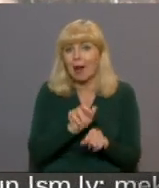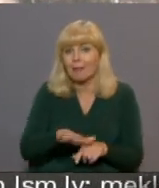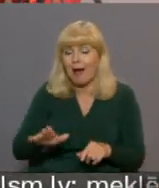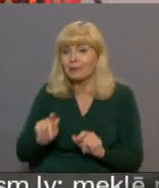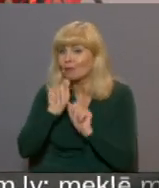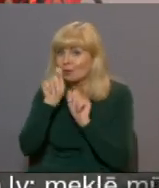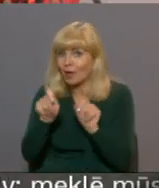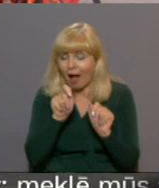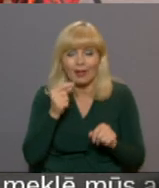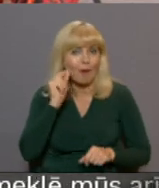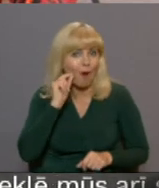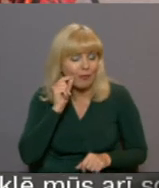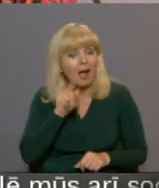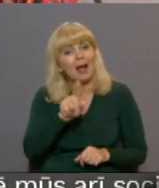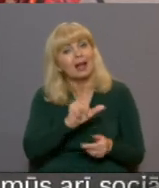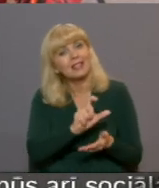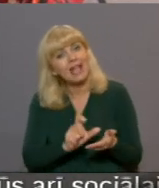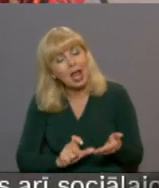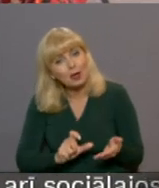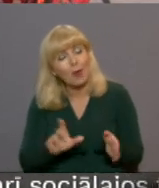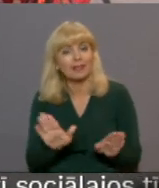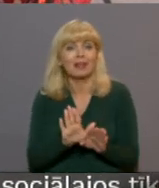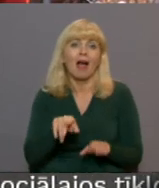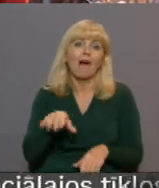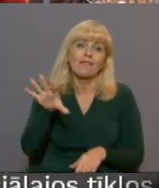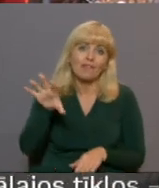dāvināts konfekts, kāds skaita dzejolīti, kāds fotografējas.